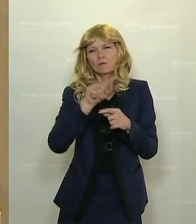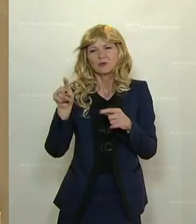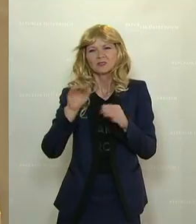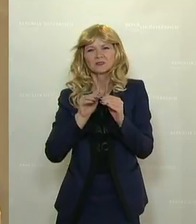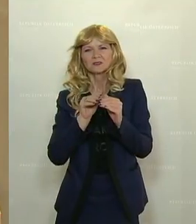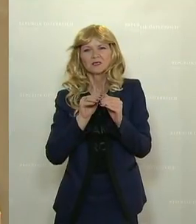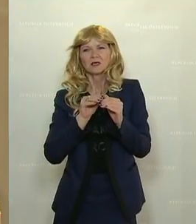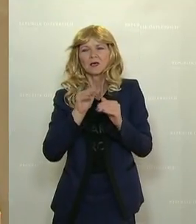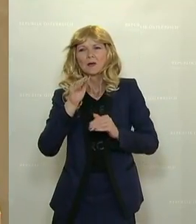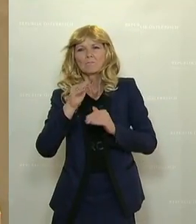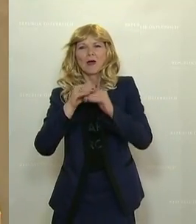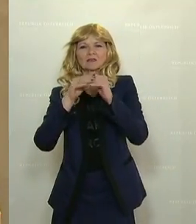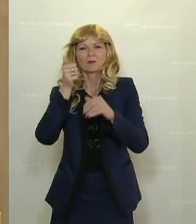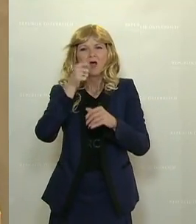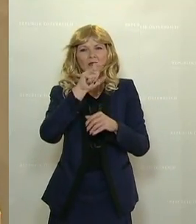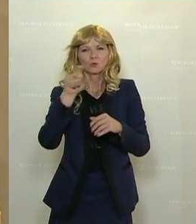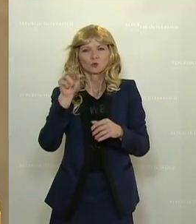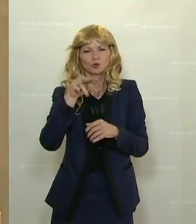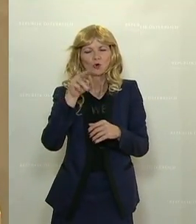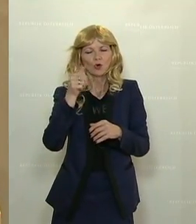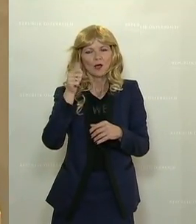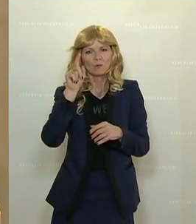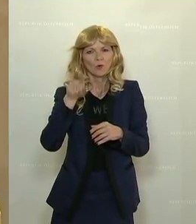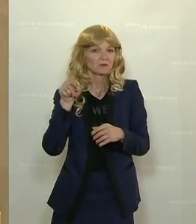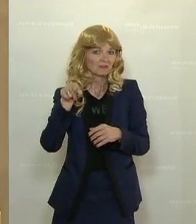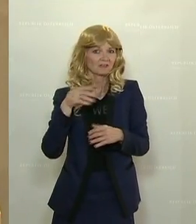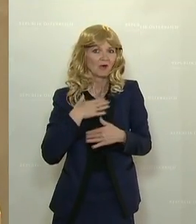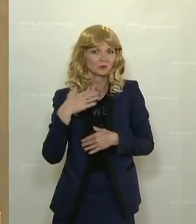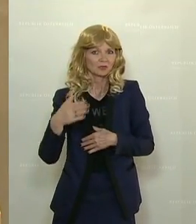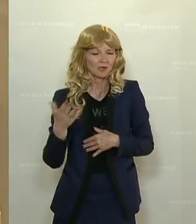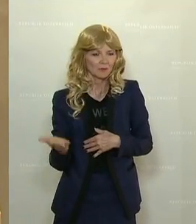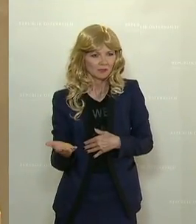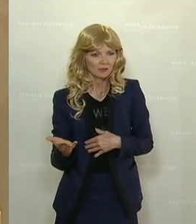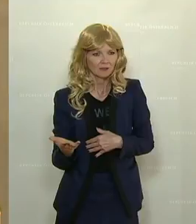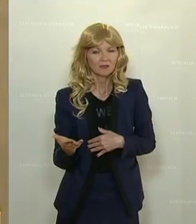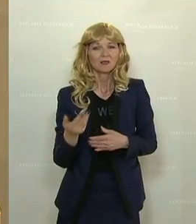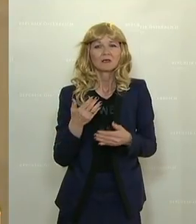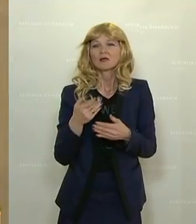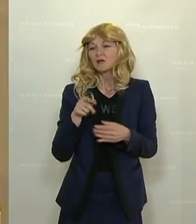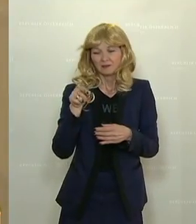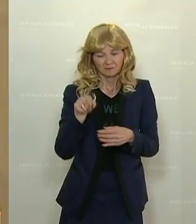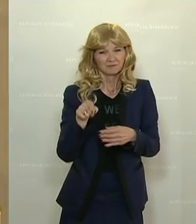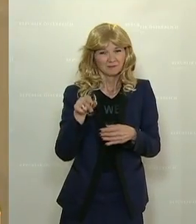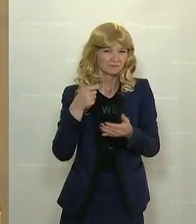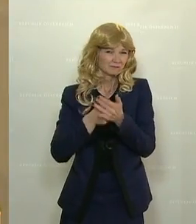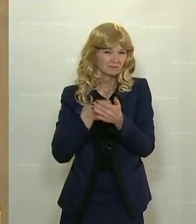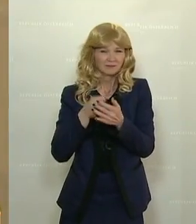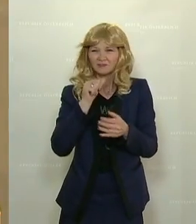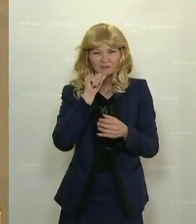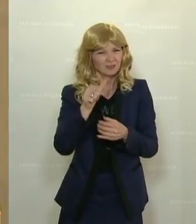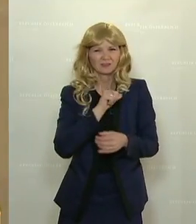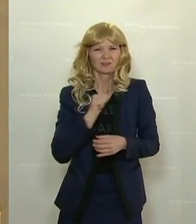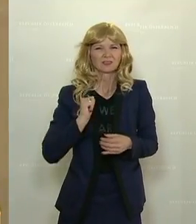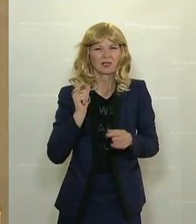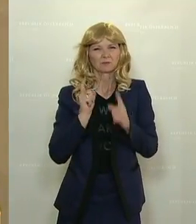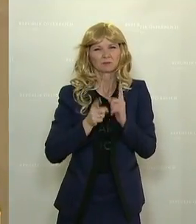Das ist eher die Ausnahme und im Monat beschäftigt sind. Damit ist ein selbstbestimmtes Leben nicht möglich.